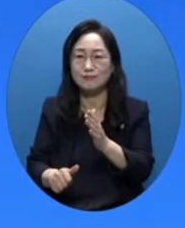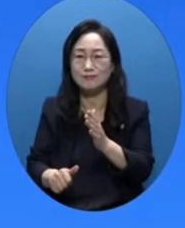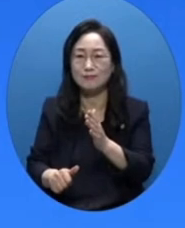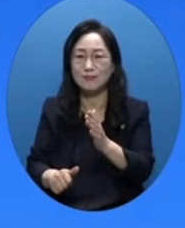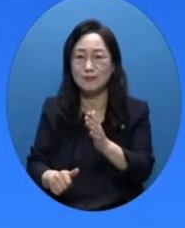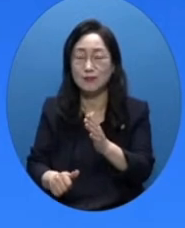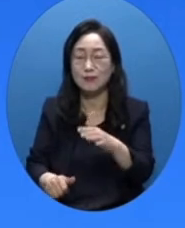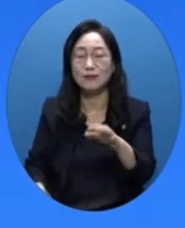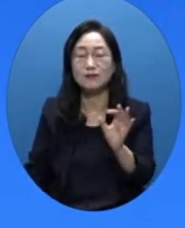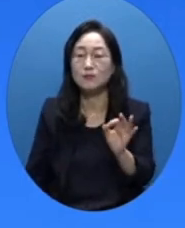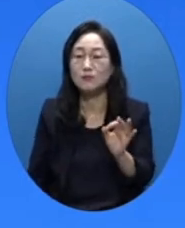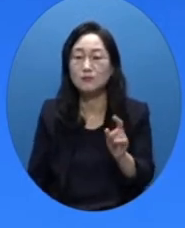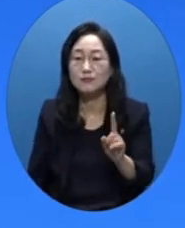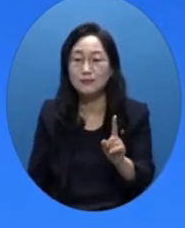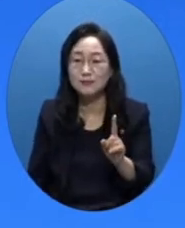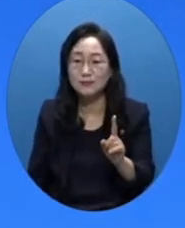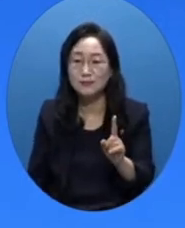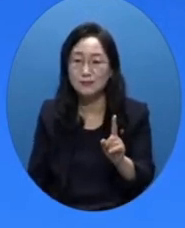물질은